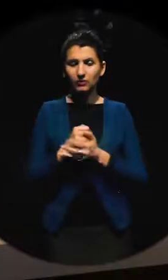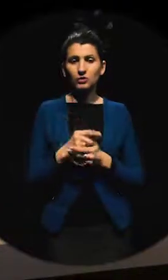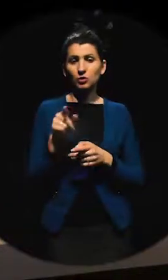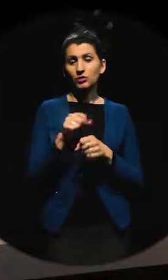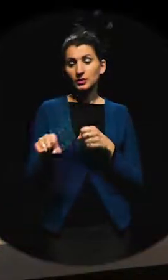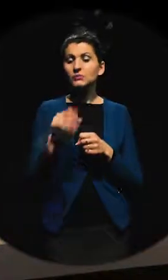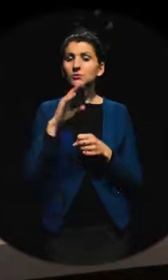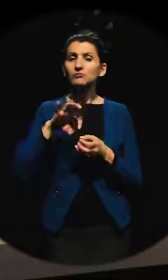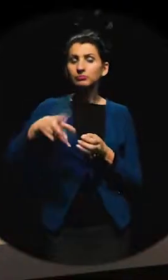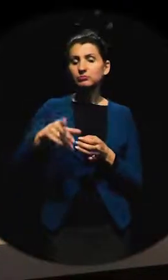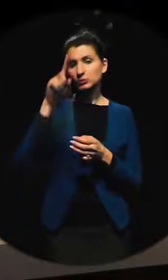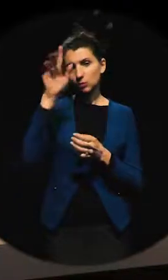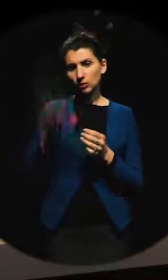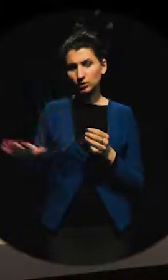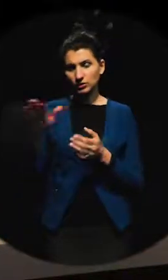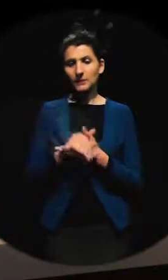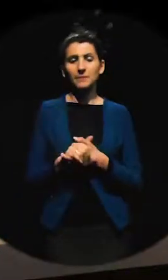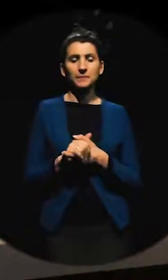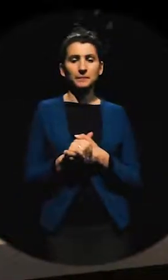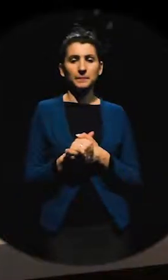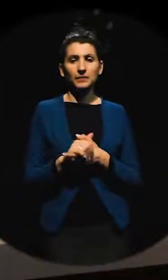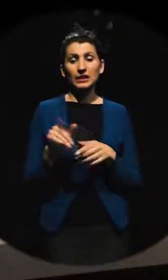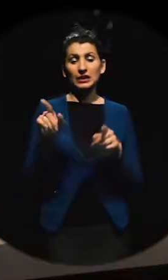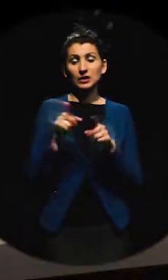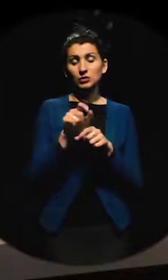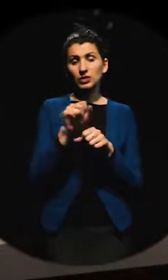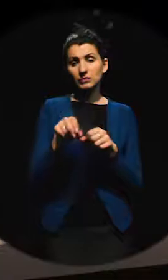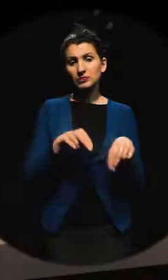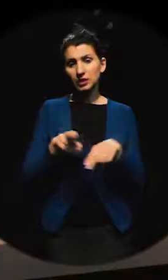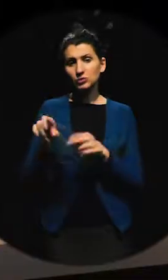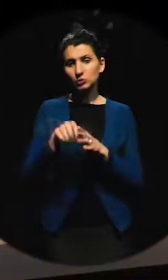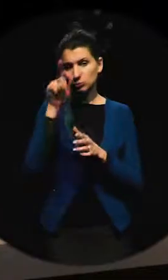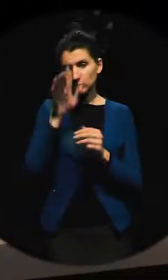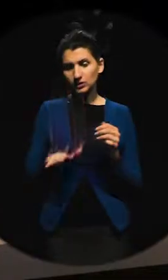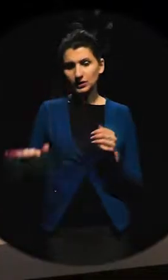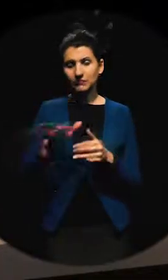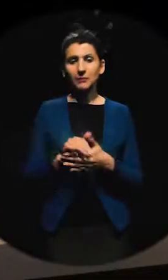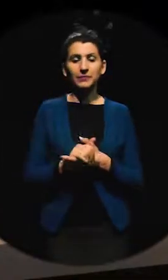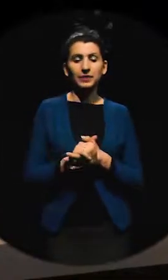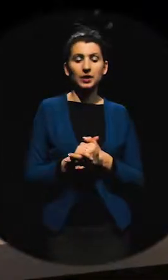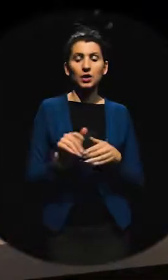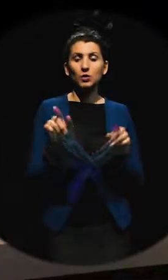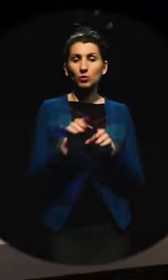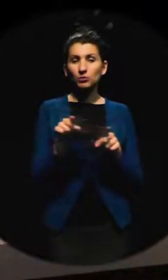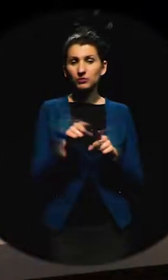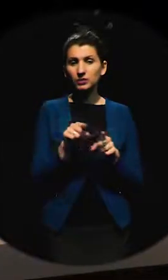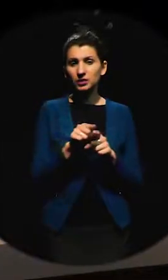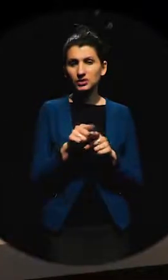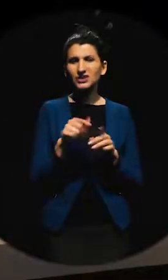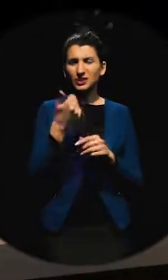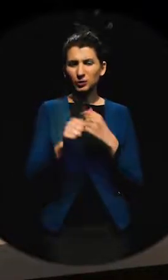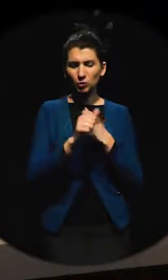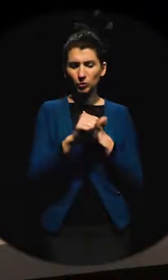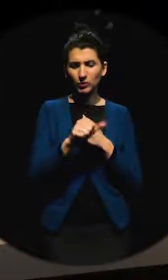kategorii społecznej i społecznie konstruowanej i definiowanej. I też z jednego z